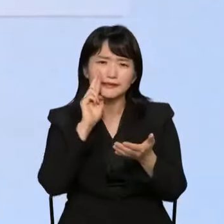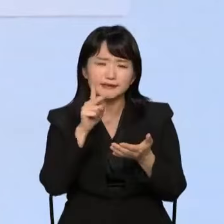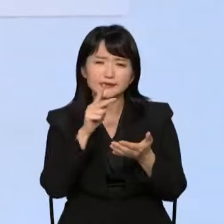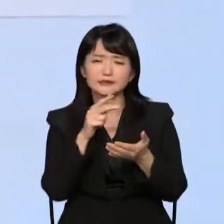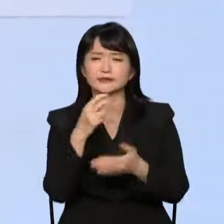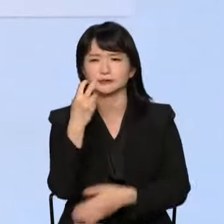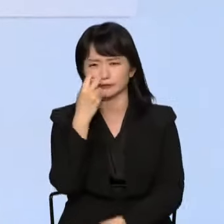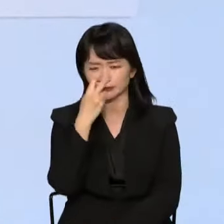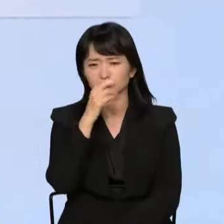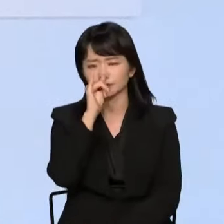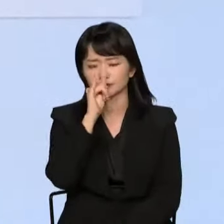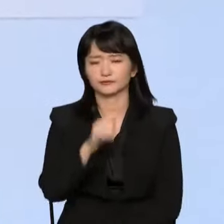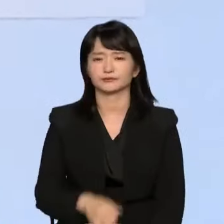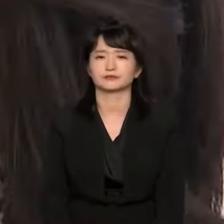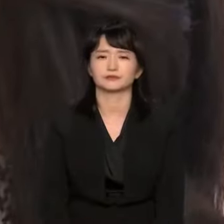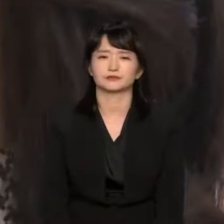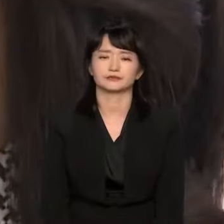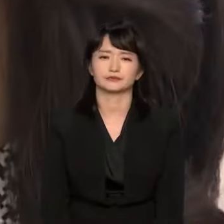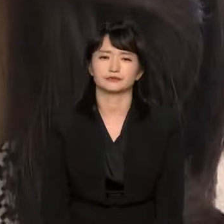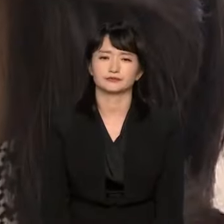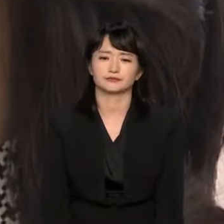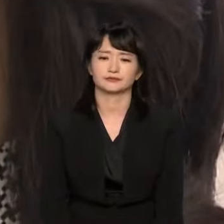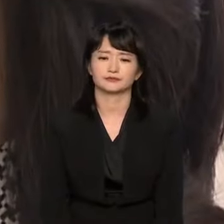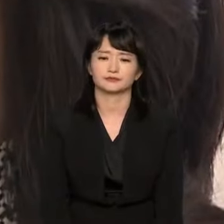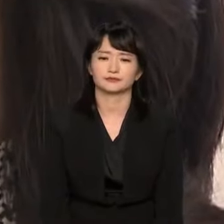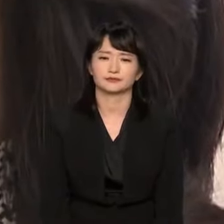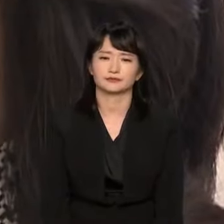가능성도 있습니다. JTBC 조혜연입니다.